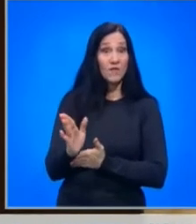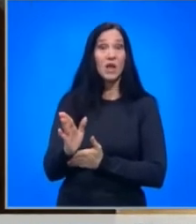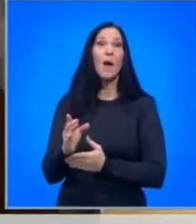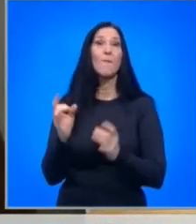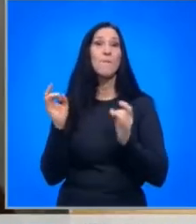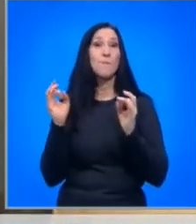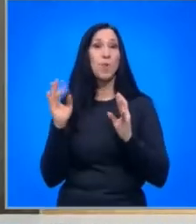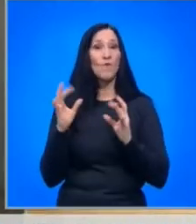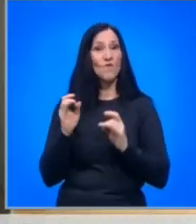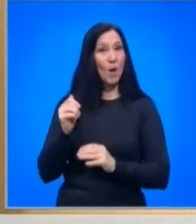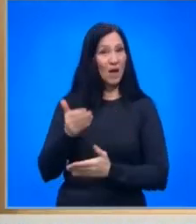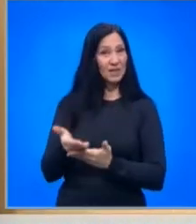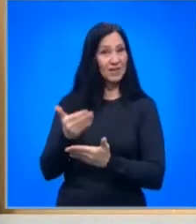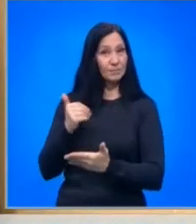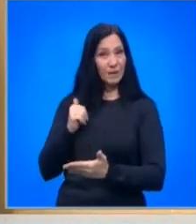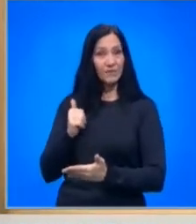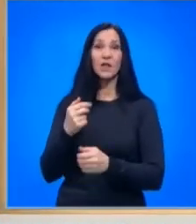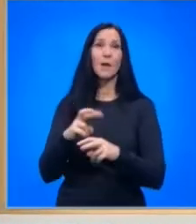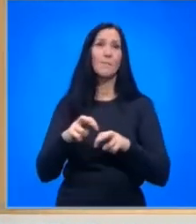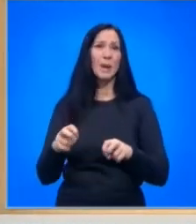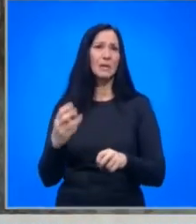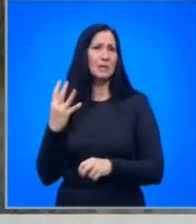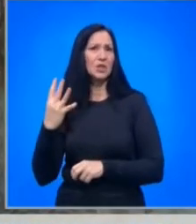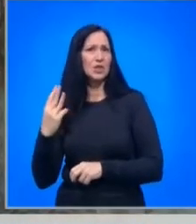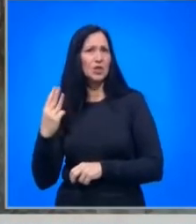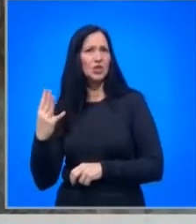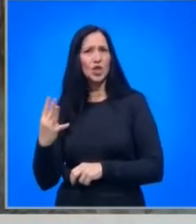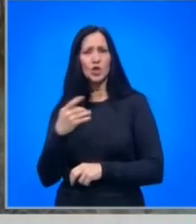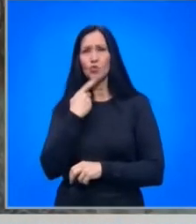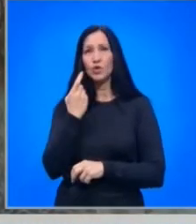години. Инициативата ще продължи до края на месец февруари.